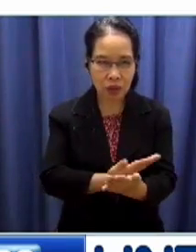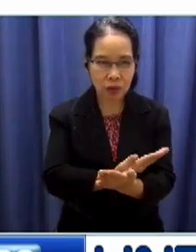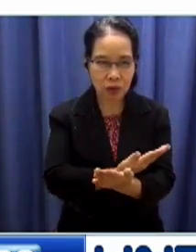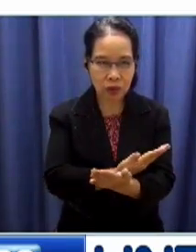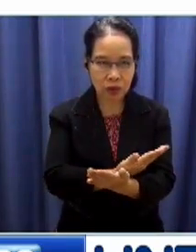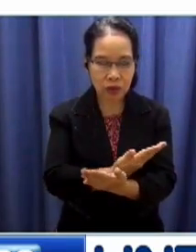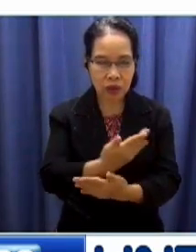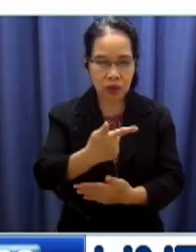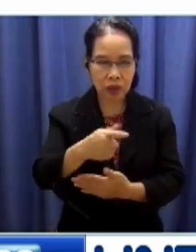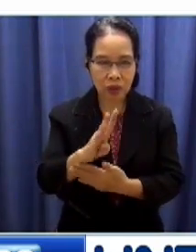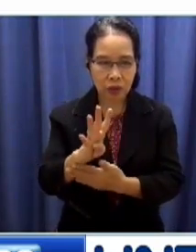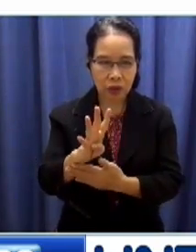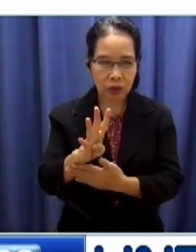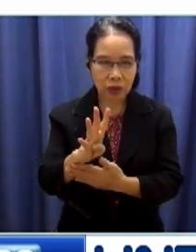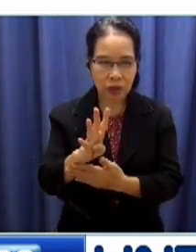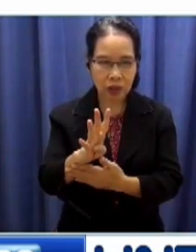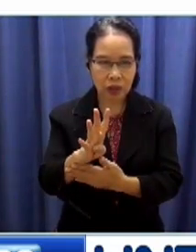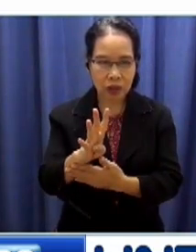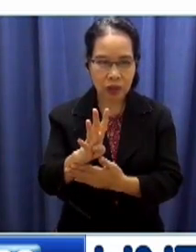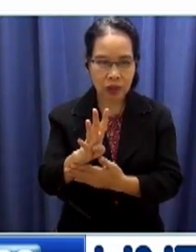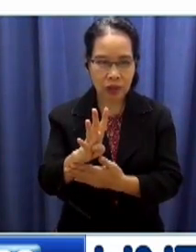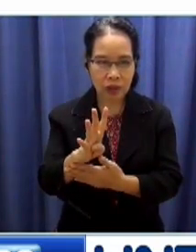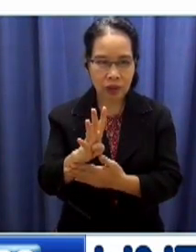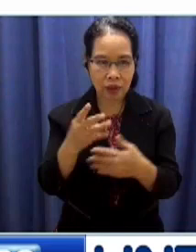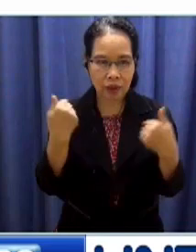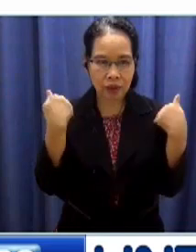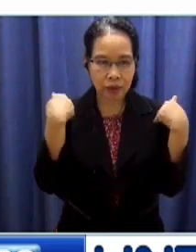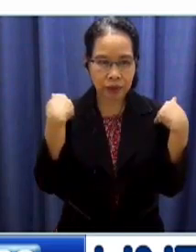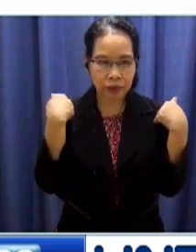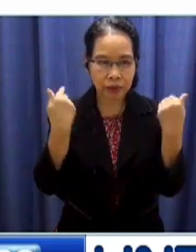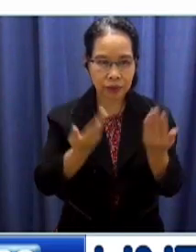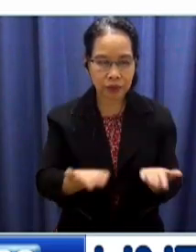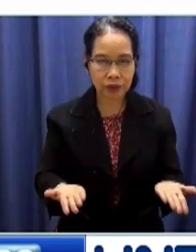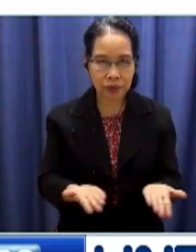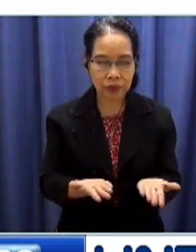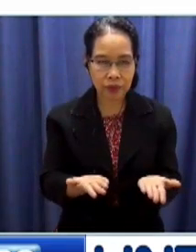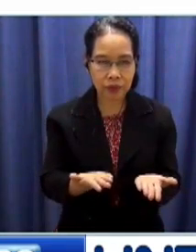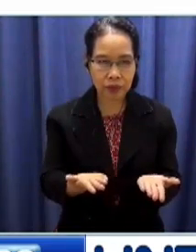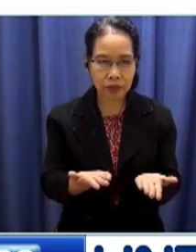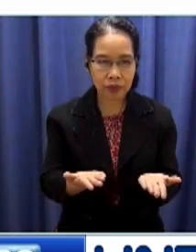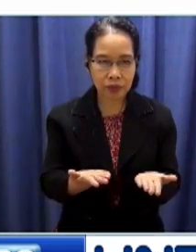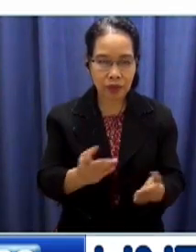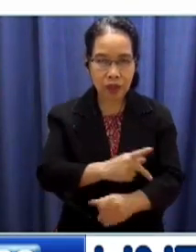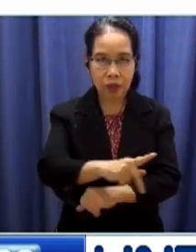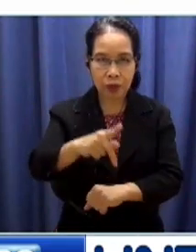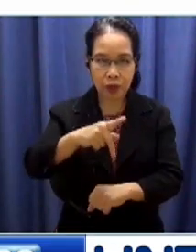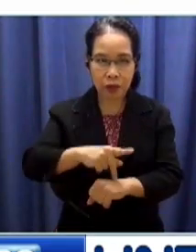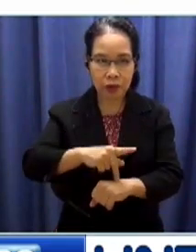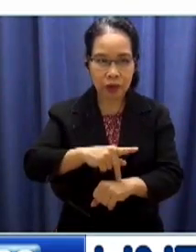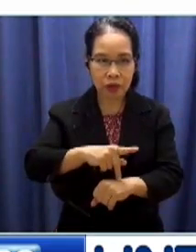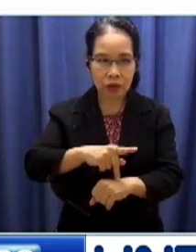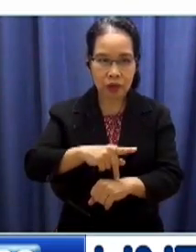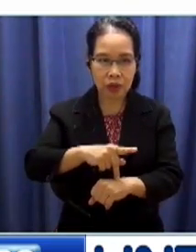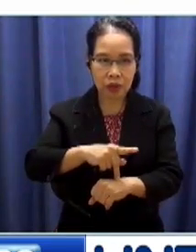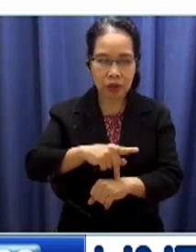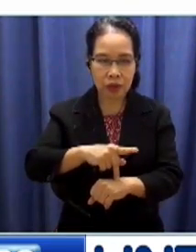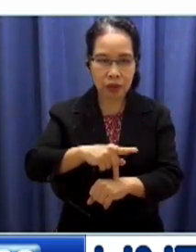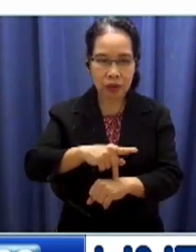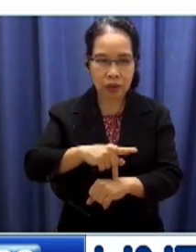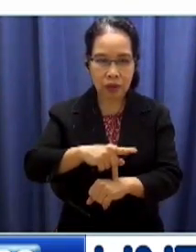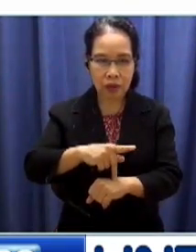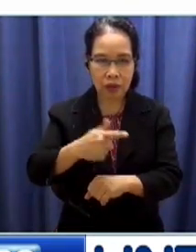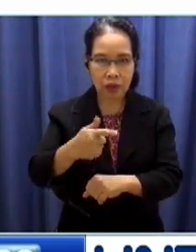Ano ba to? Meron na ba tayo dito sa atin sa Pilipinas? Yan pong G4 na yan. Yan po